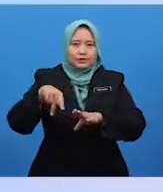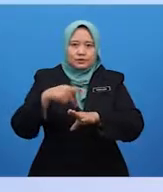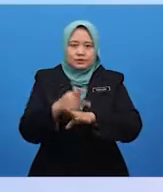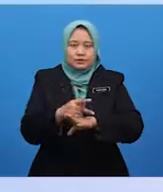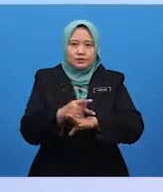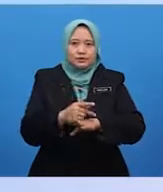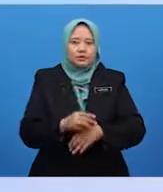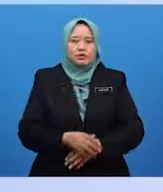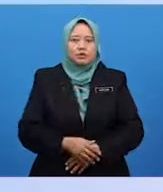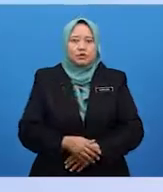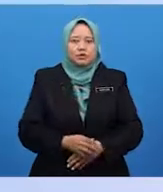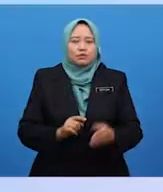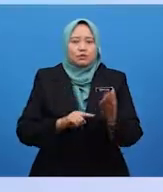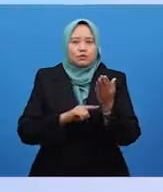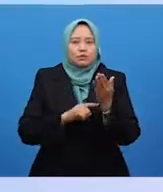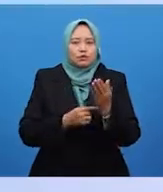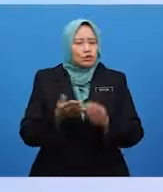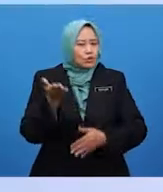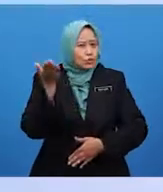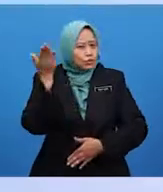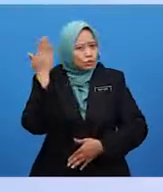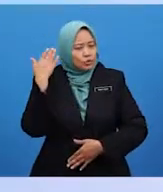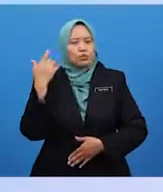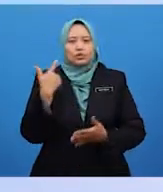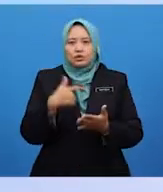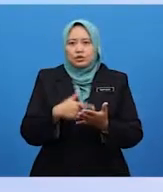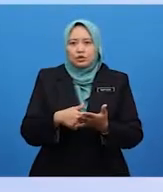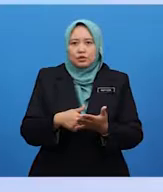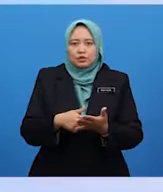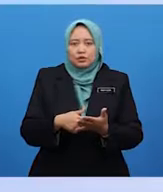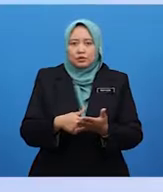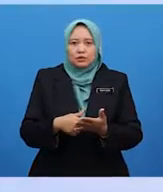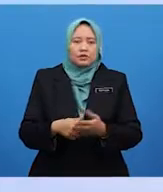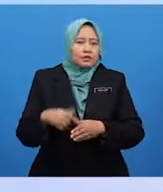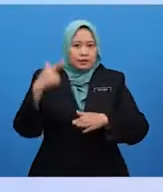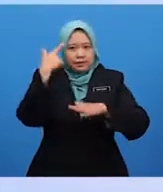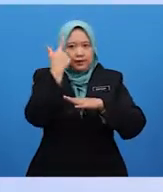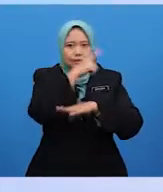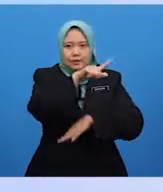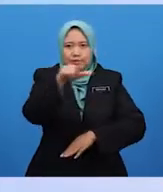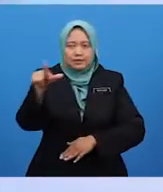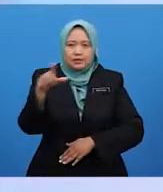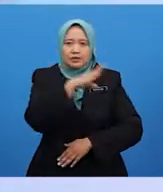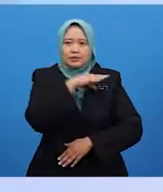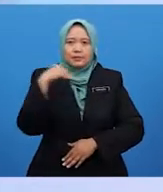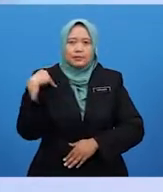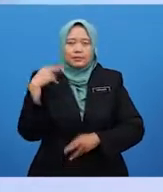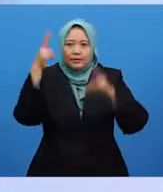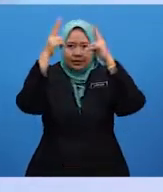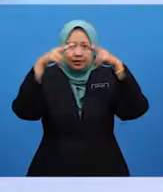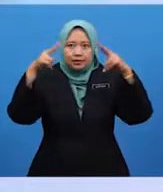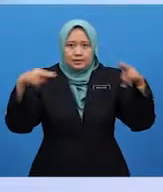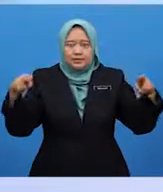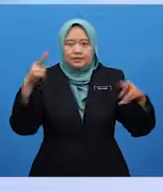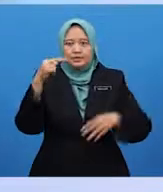telah bermula sejak zaman dahulu lagi. Bidang ini meliputi landscape dan juga reka bentuk hiasan dalaman. Sebab tu saya cakap